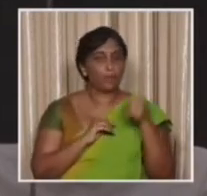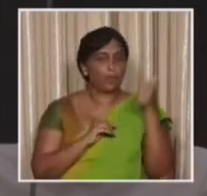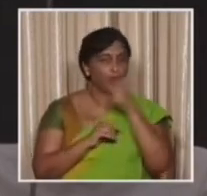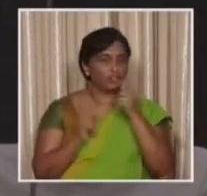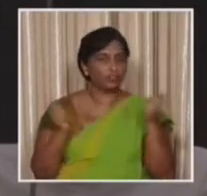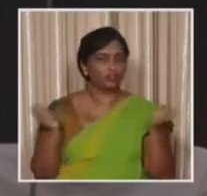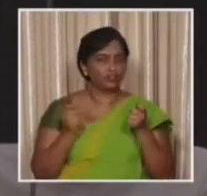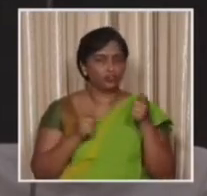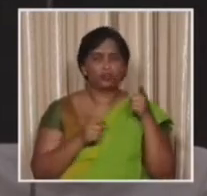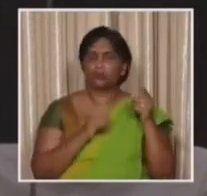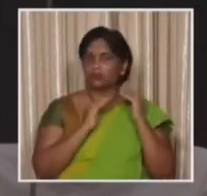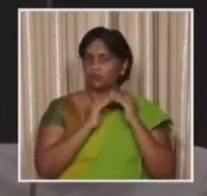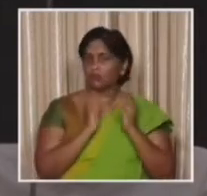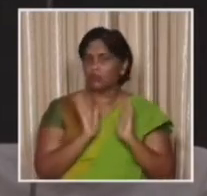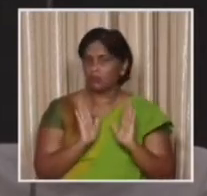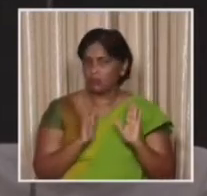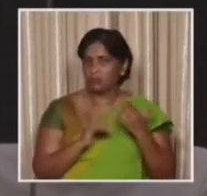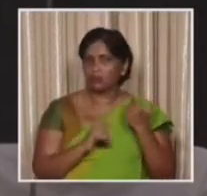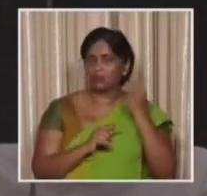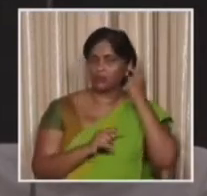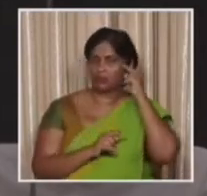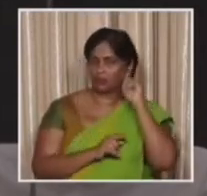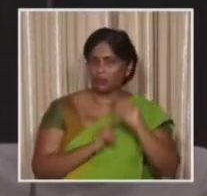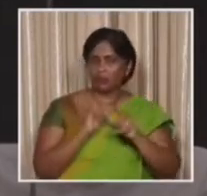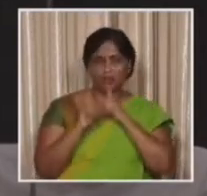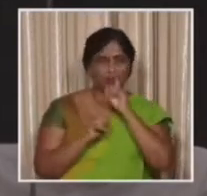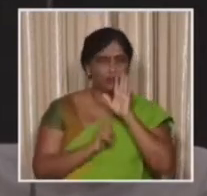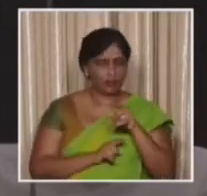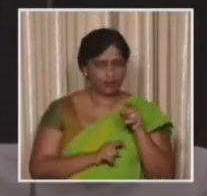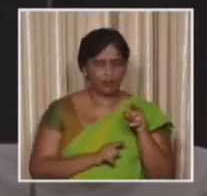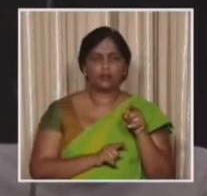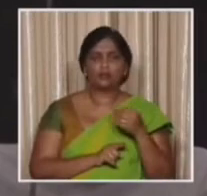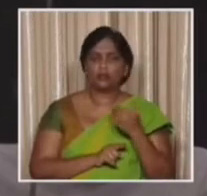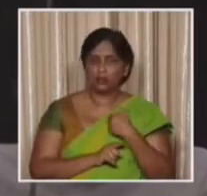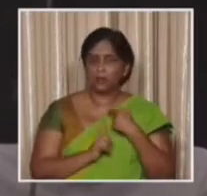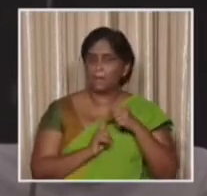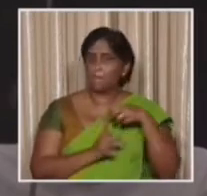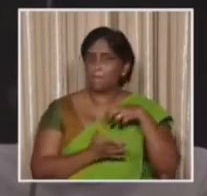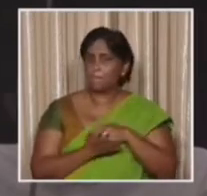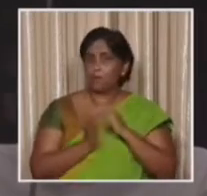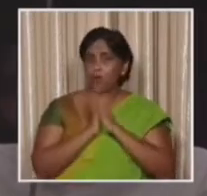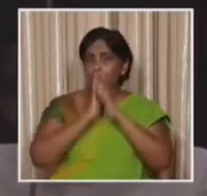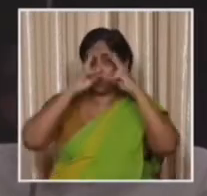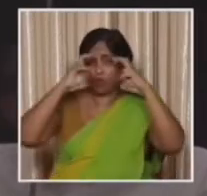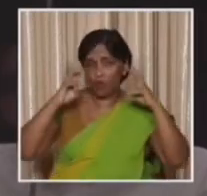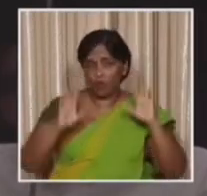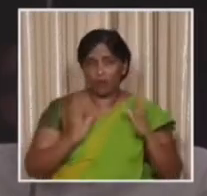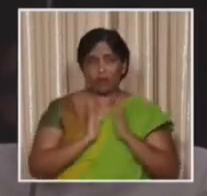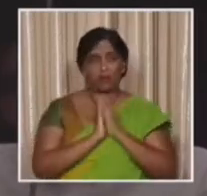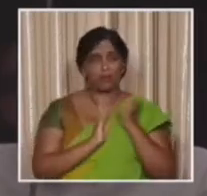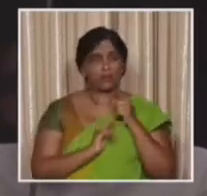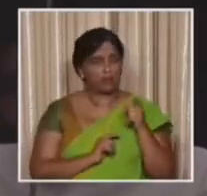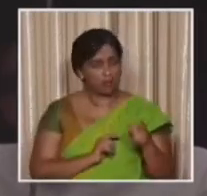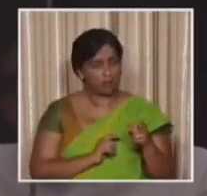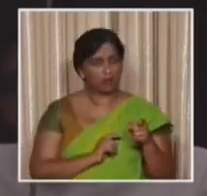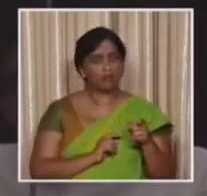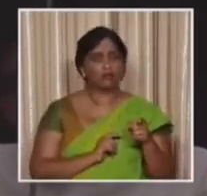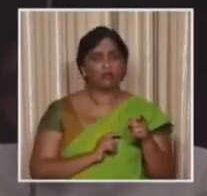முன்வைத்தார்கள். எமது பிரதேசத்தில் உள்ள கோயில்கள், அதே போன்று பௌத்த ஆலயம், அதே போன்று அங்கே இருக்கின்ற அனைத்து பொது